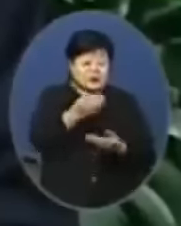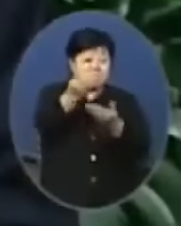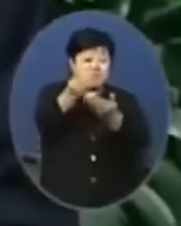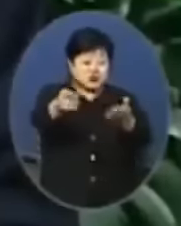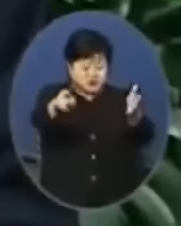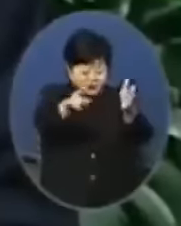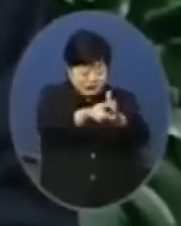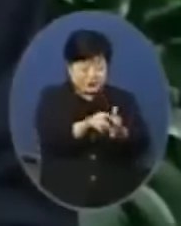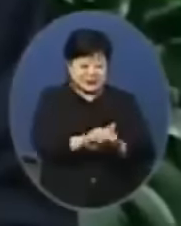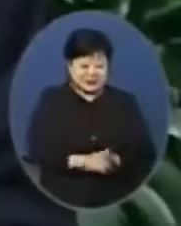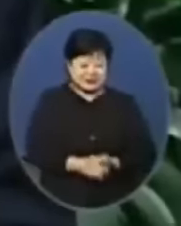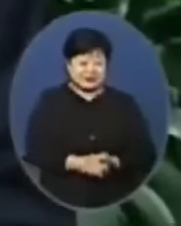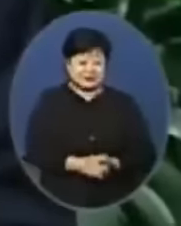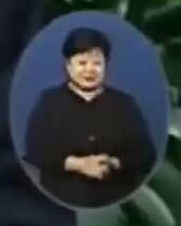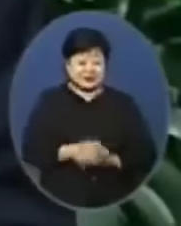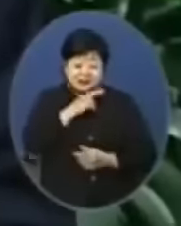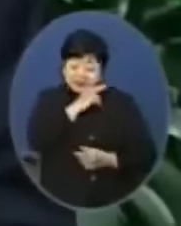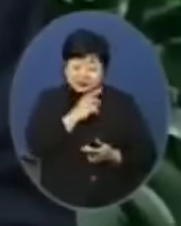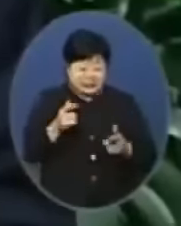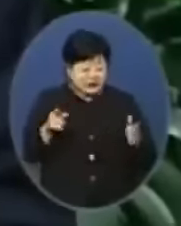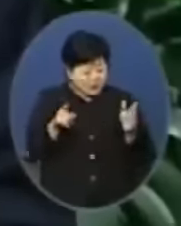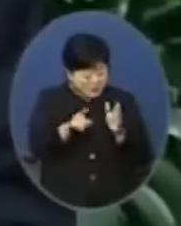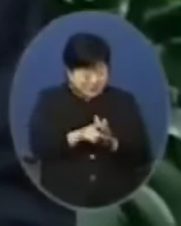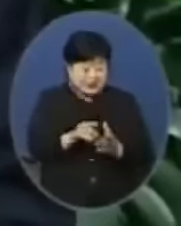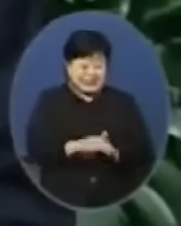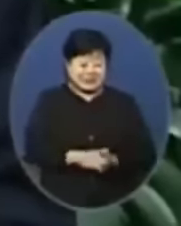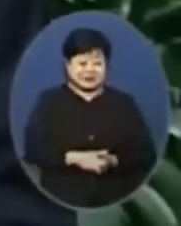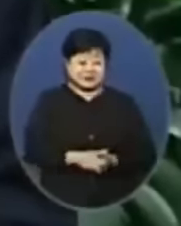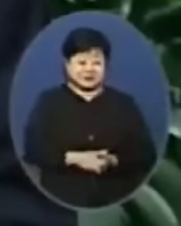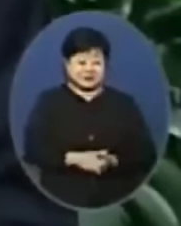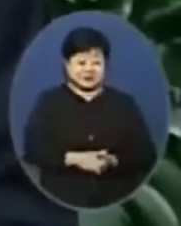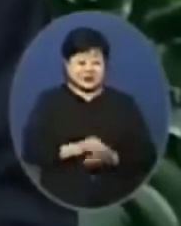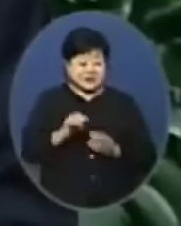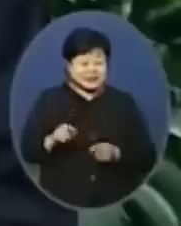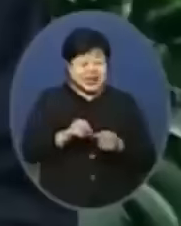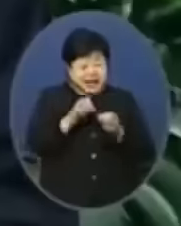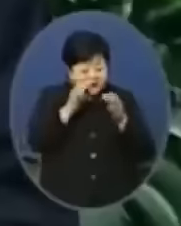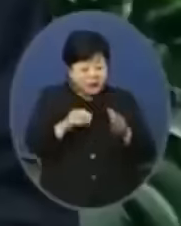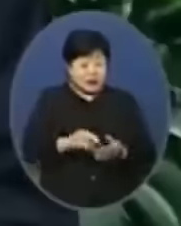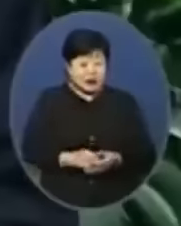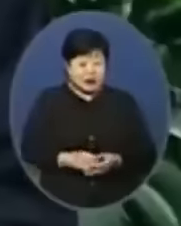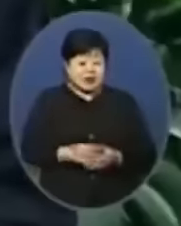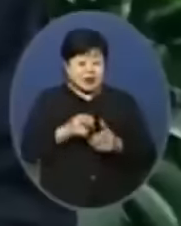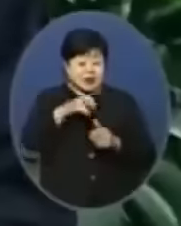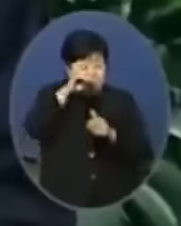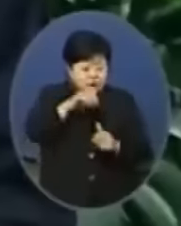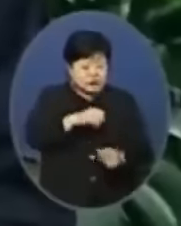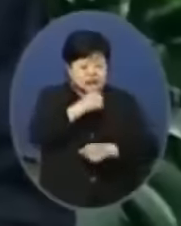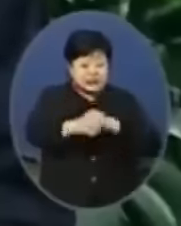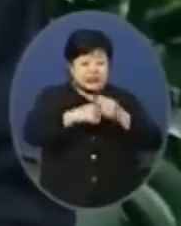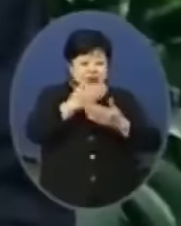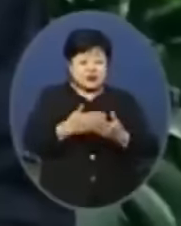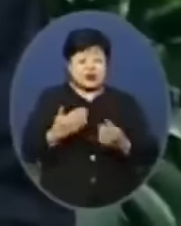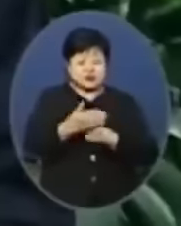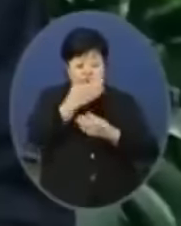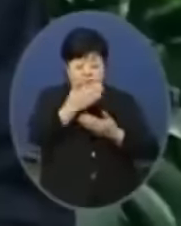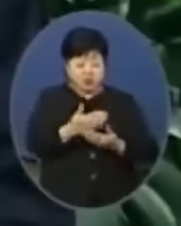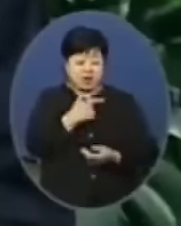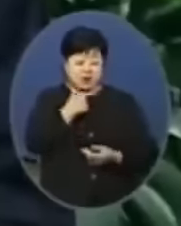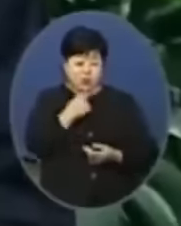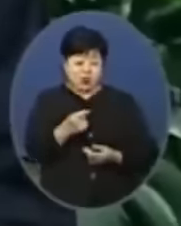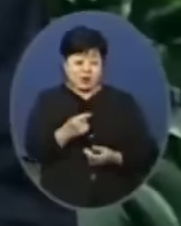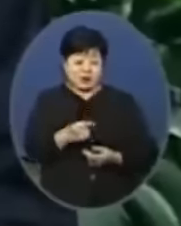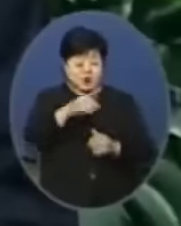줄 저는 조금도 의심하지 않고 믿습니다. 우리가 세상에 살 동안 눌린 자가 자유케 되는 은총을 받기를 원하지